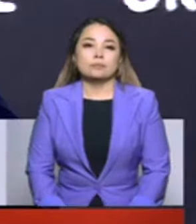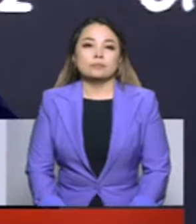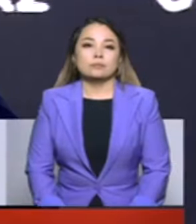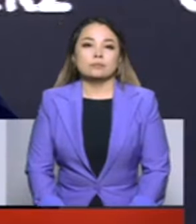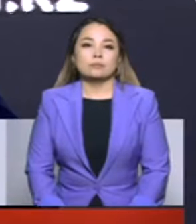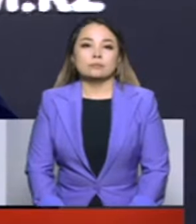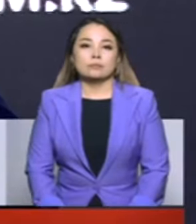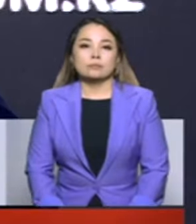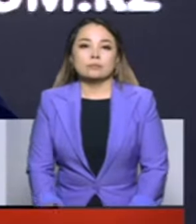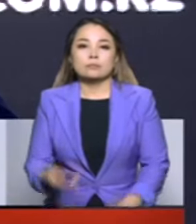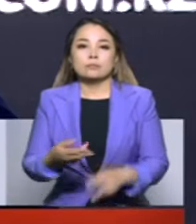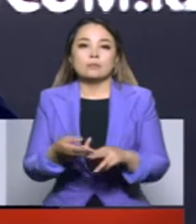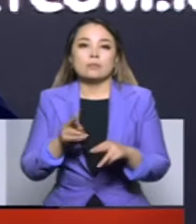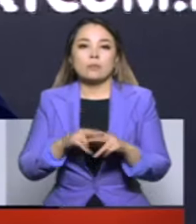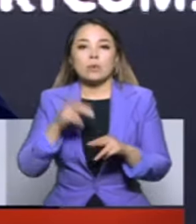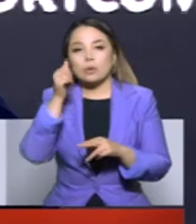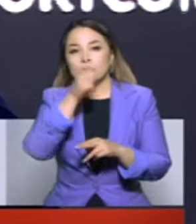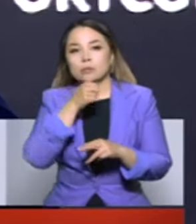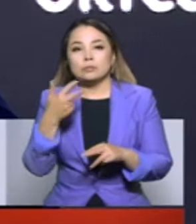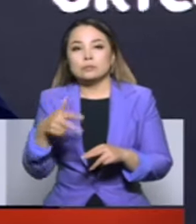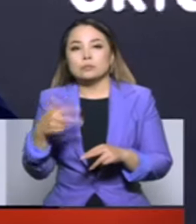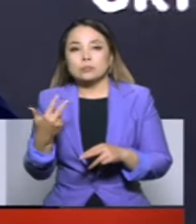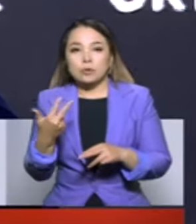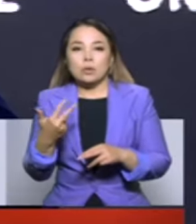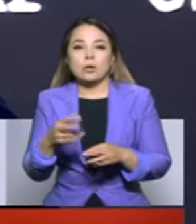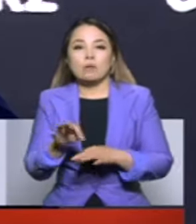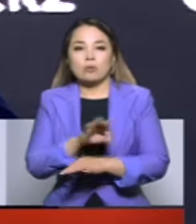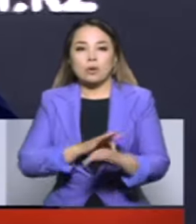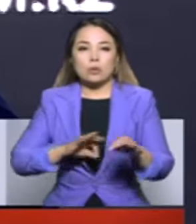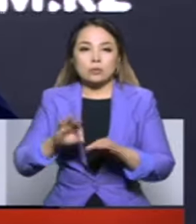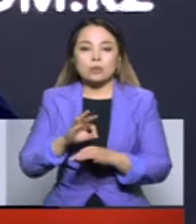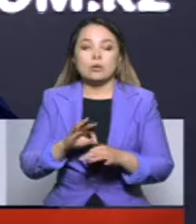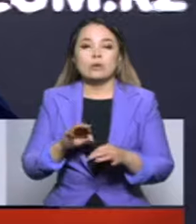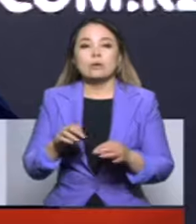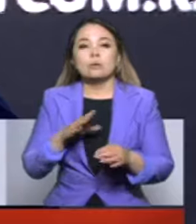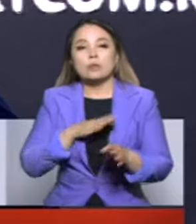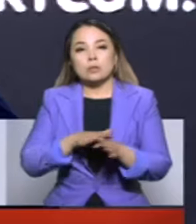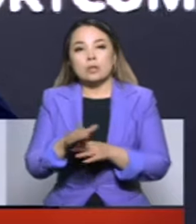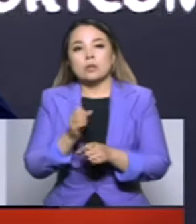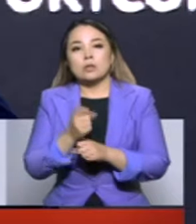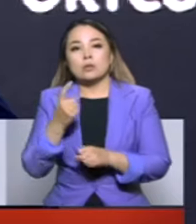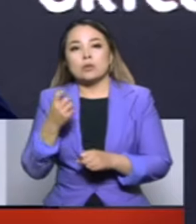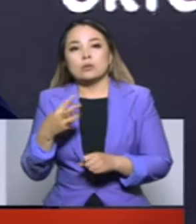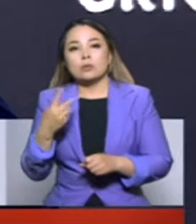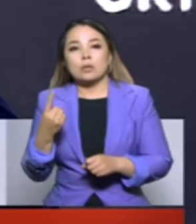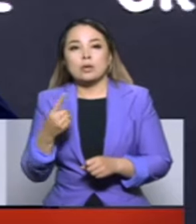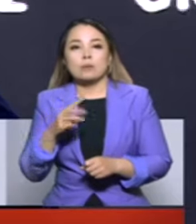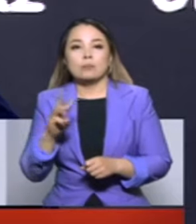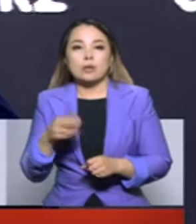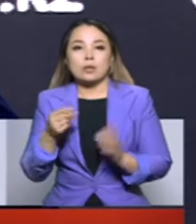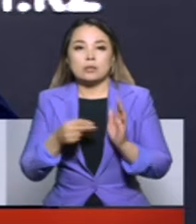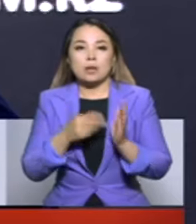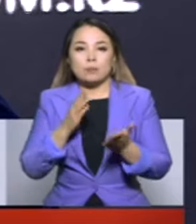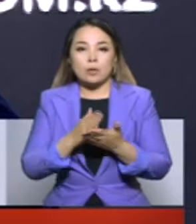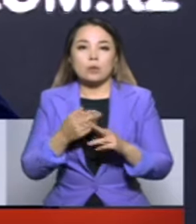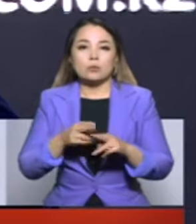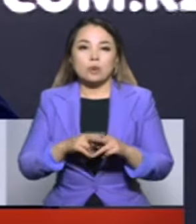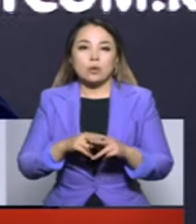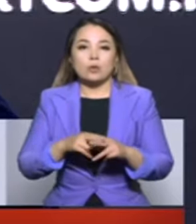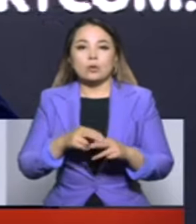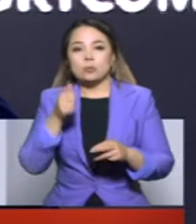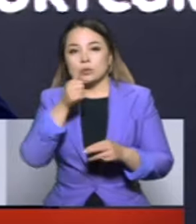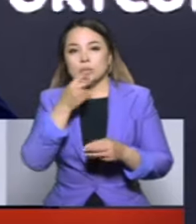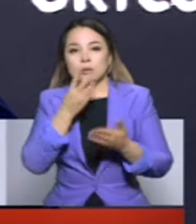Былтырдың өзі 33 инфрақұрылымдық жоба іске асырылған. Жалпы сомасы 131 миллиард теңге. Оның арасында жаңағы жолдардың